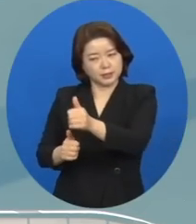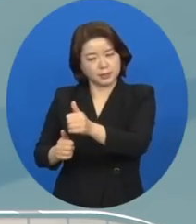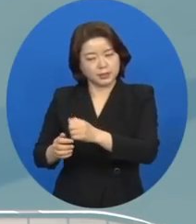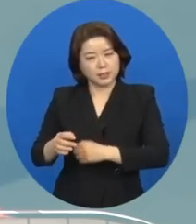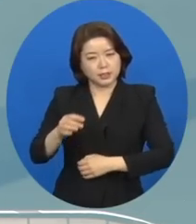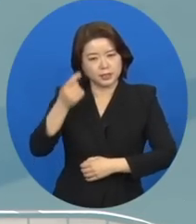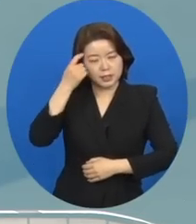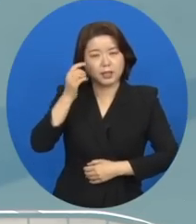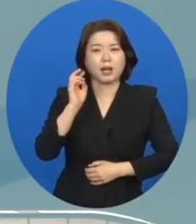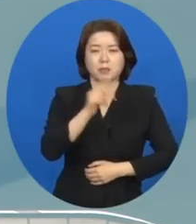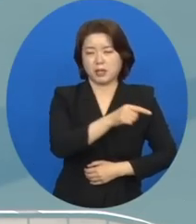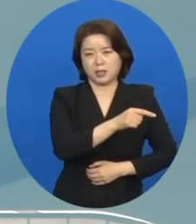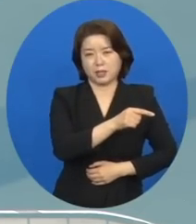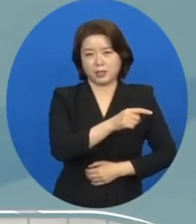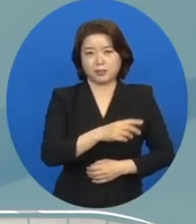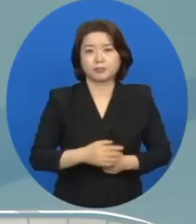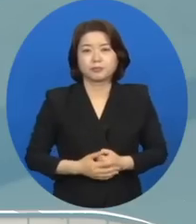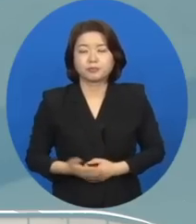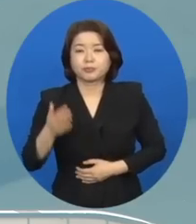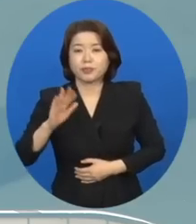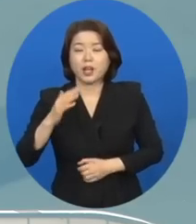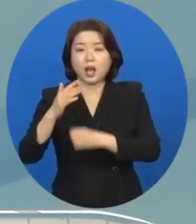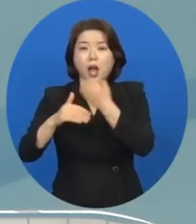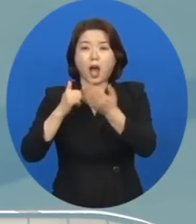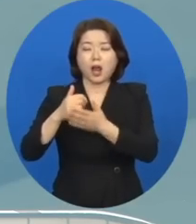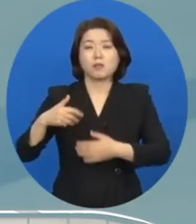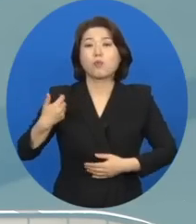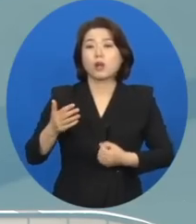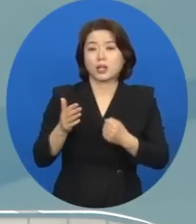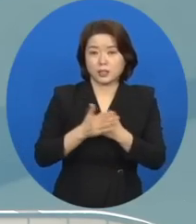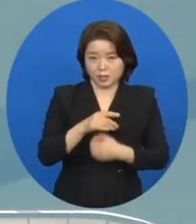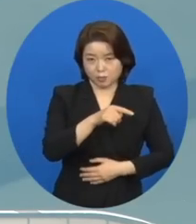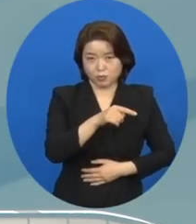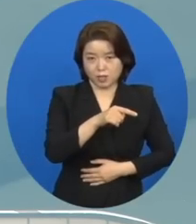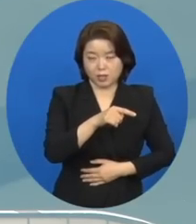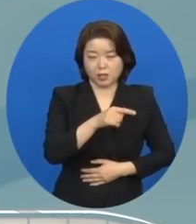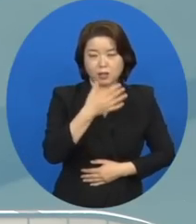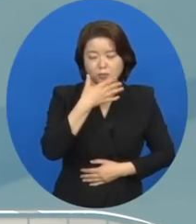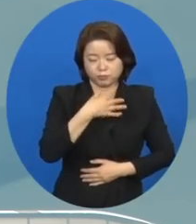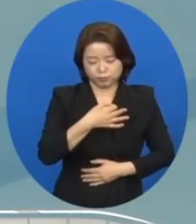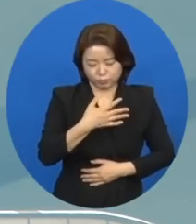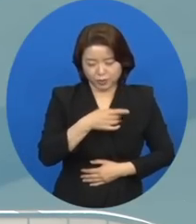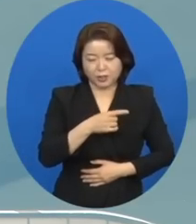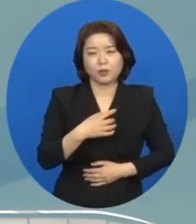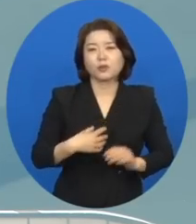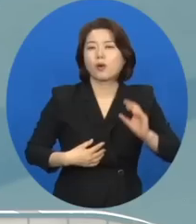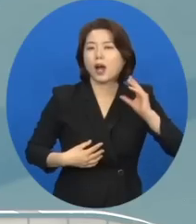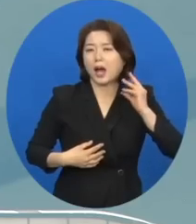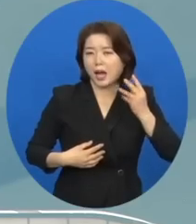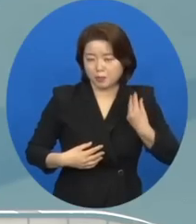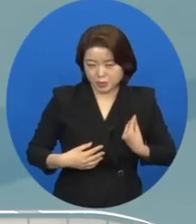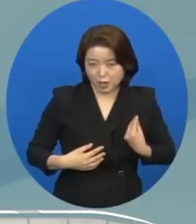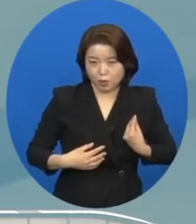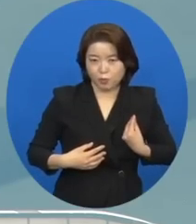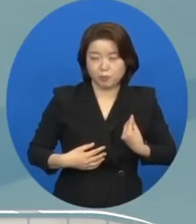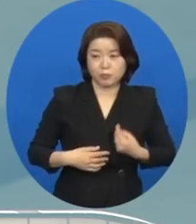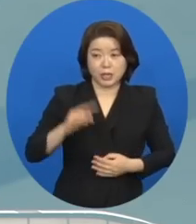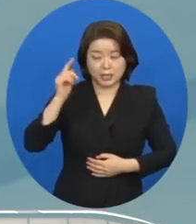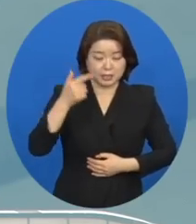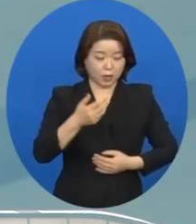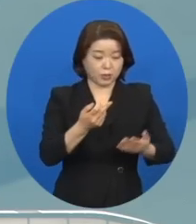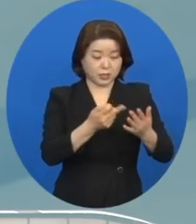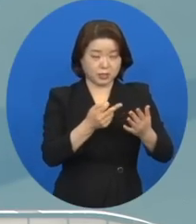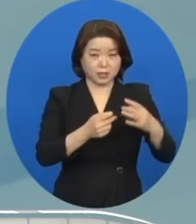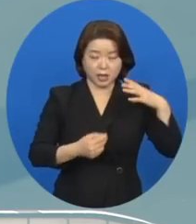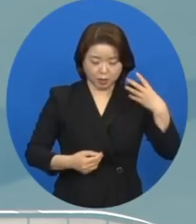생각했는지도 모르겠어요. 어찌됐든 하나님을 몰랐기 때문에 불행하게도 압살람은 자신의 선택에 의해서